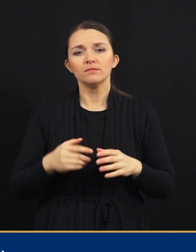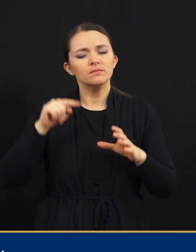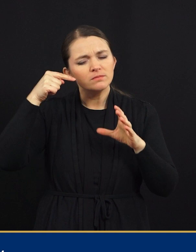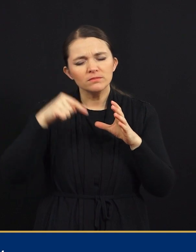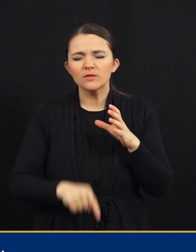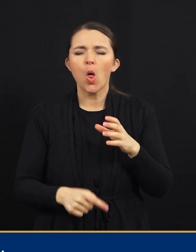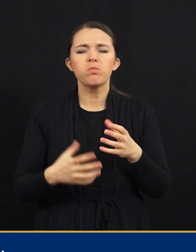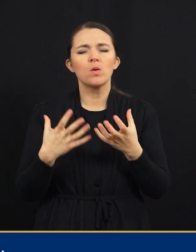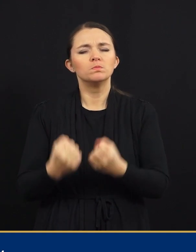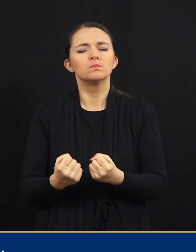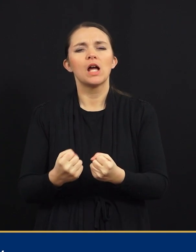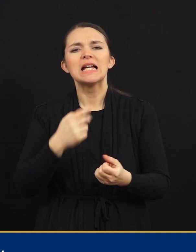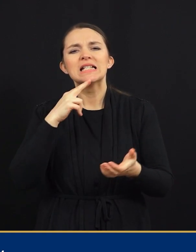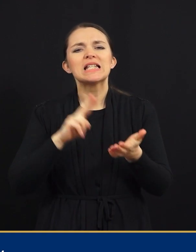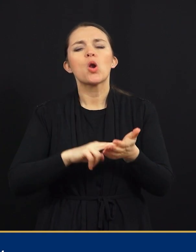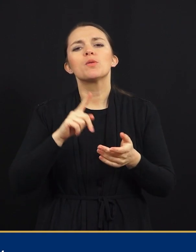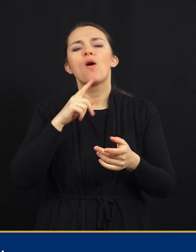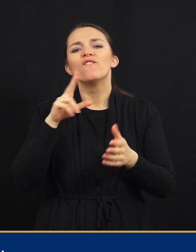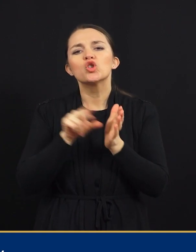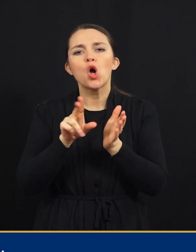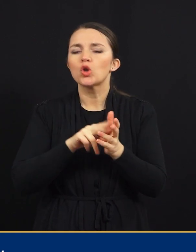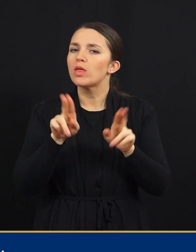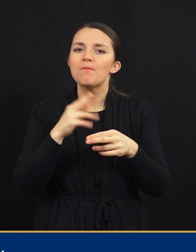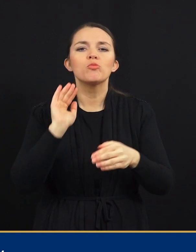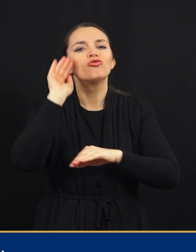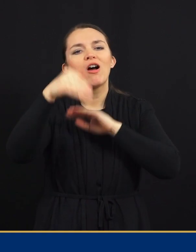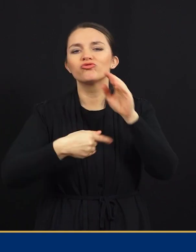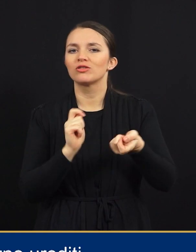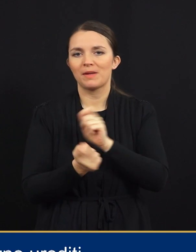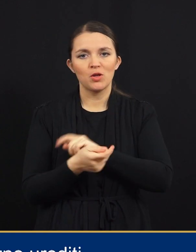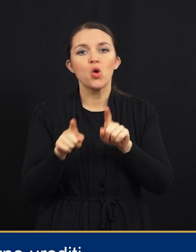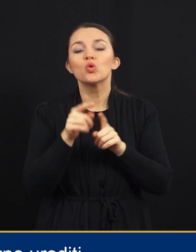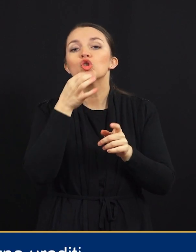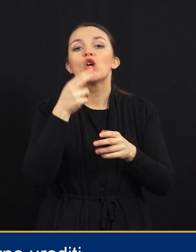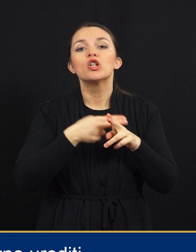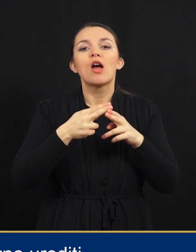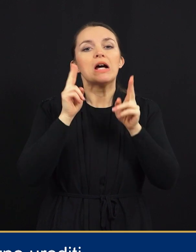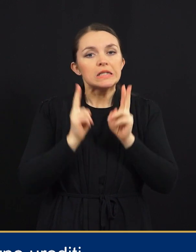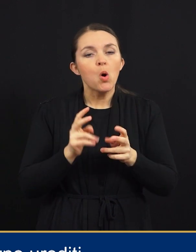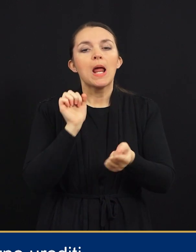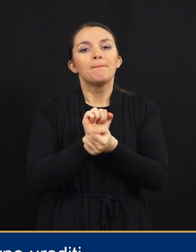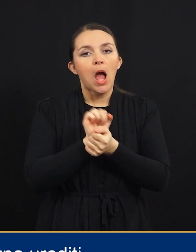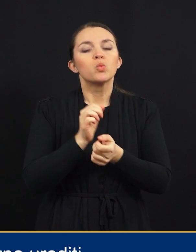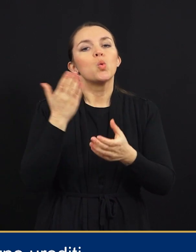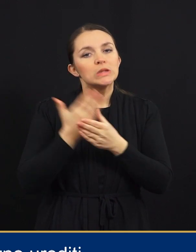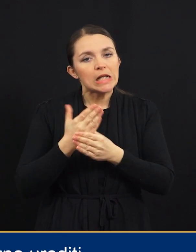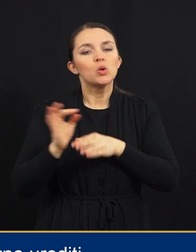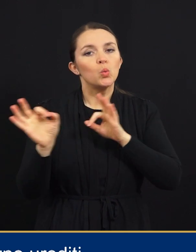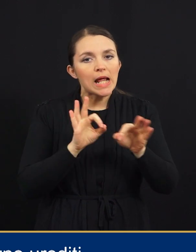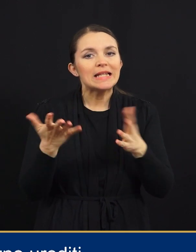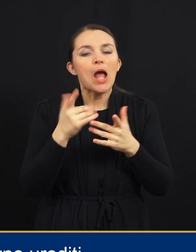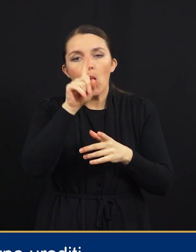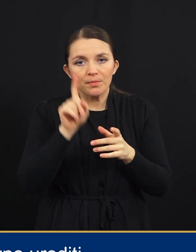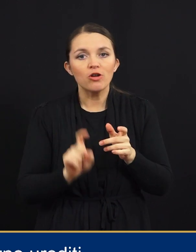Zakoreninjenih stereotipov in vzorcev se ne da odpraviti čez noč, tudi če država zmore pravno ustrezno urediti